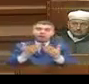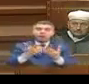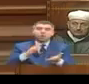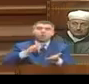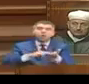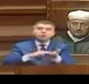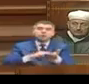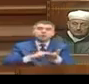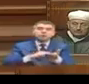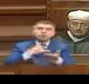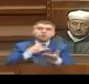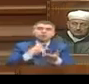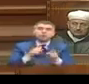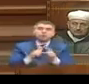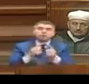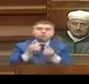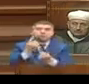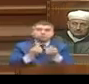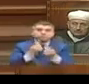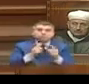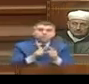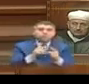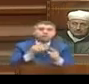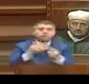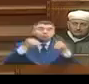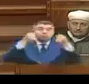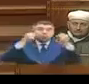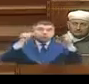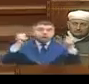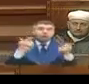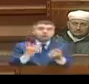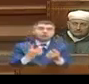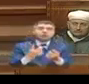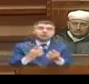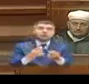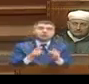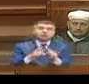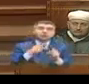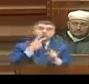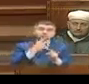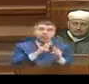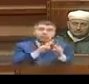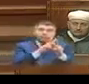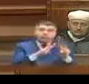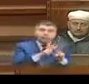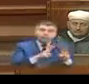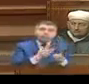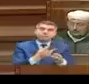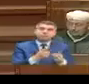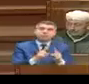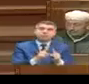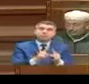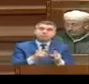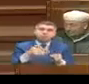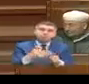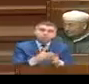كنا كنعتقدوا غادي تعتقلوا المفسدين، انتم مشيتوا تعتقلوا المتظاهرين، كنا كنعتقدوا غادي مشيتوا ديروا أبحاث، ماشي في هذاك اللي تبيع السمك،